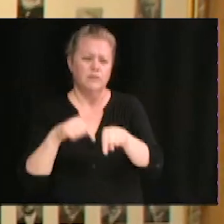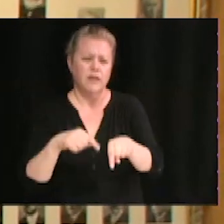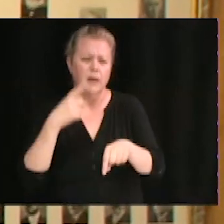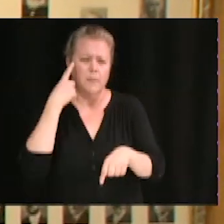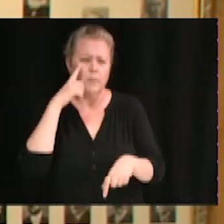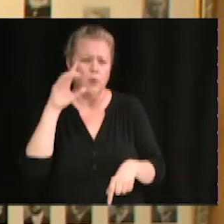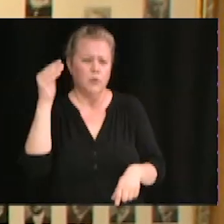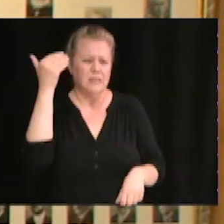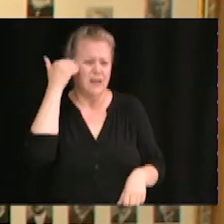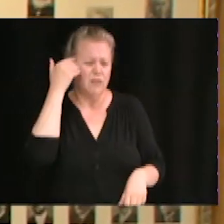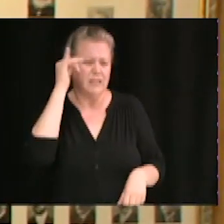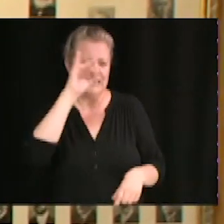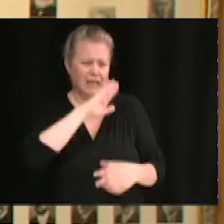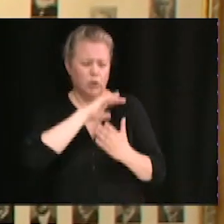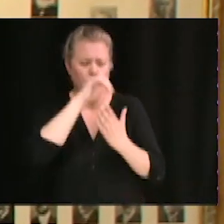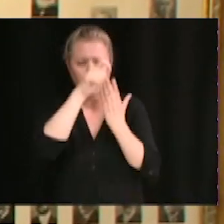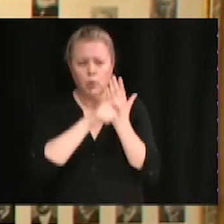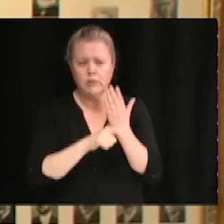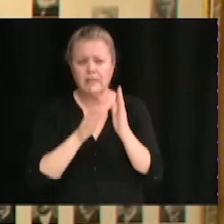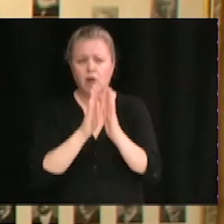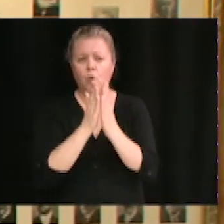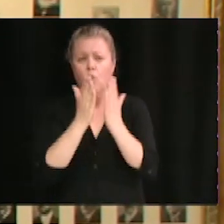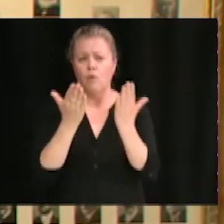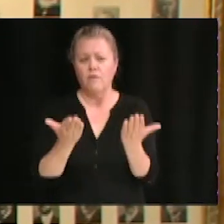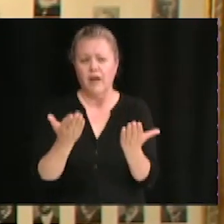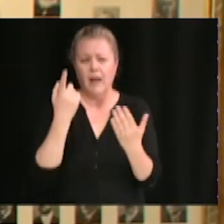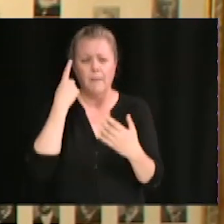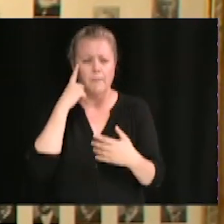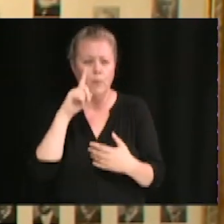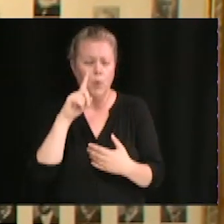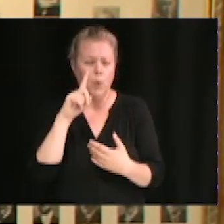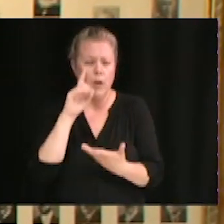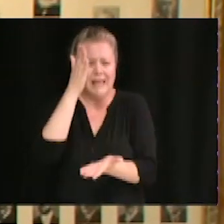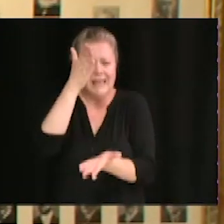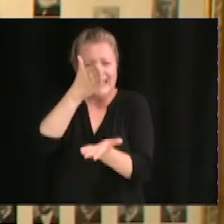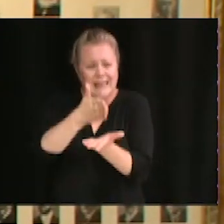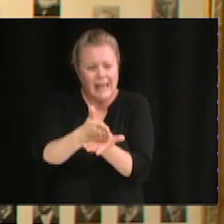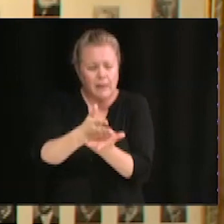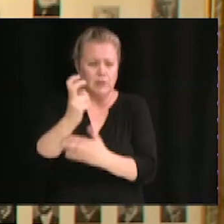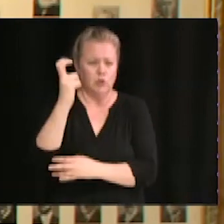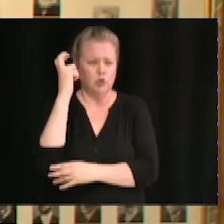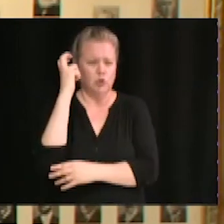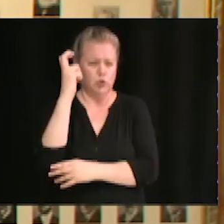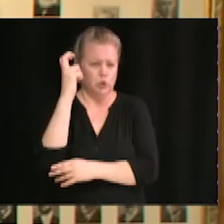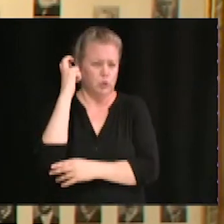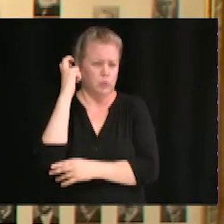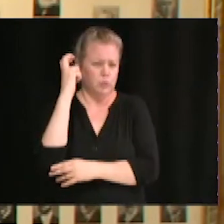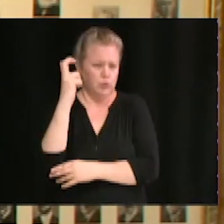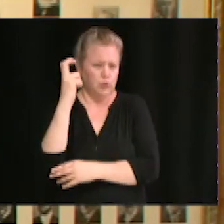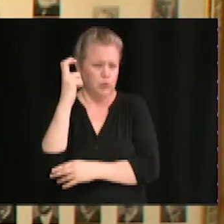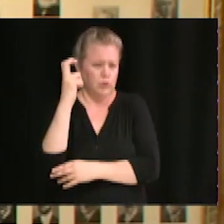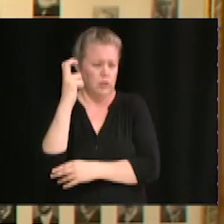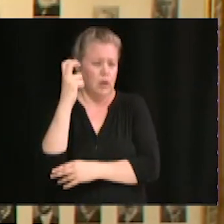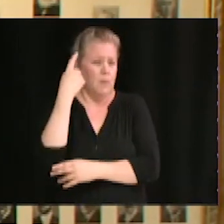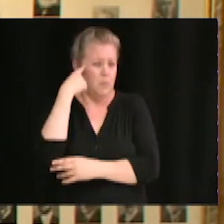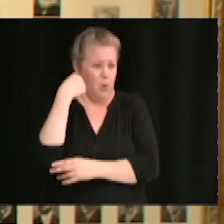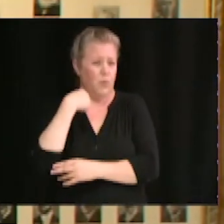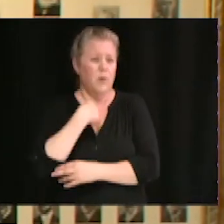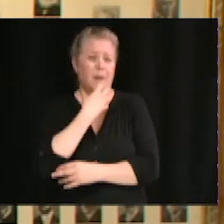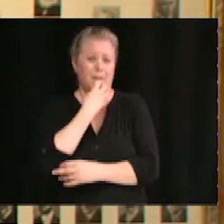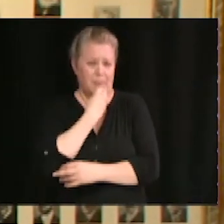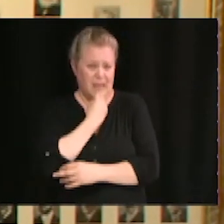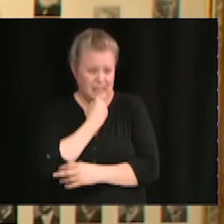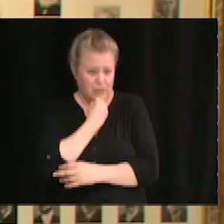savoir s'il un dossier d'ouvert pour le terminus d'autobus. Je l'ai à cœur parce que je prends l